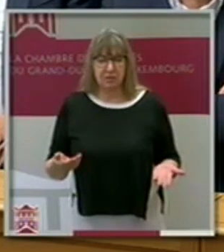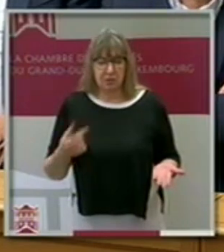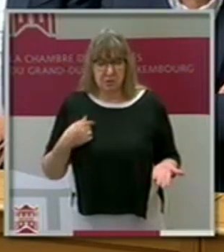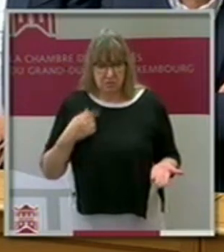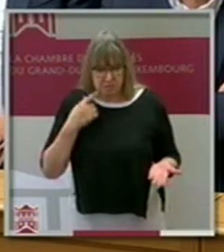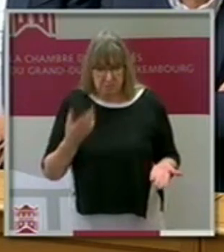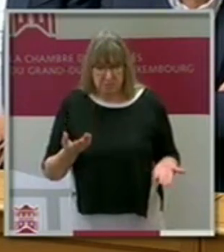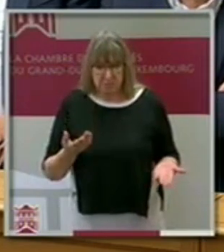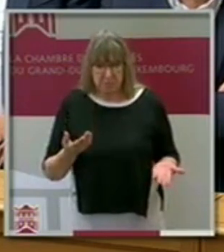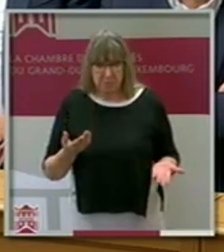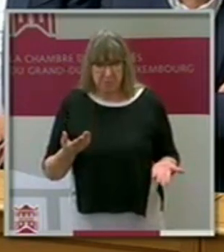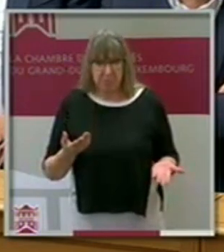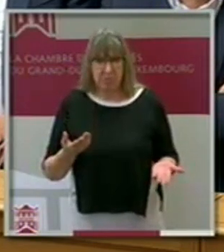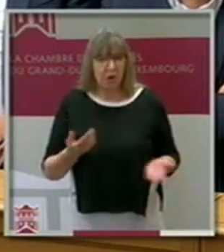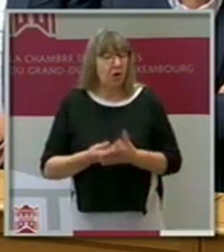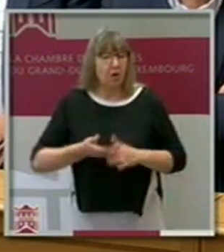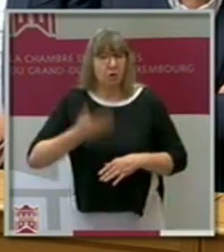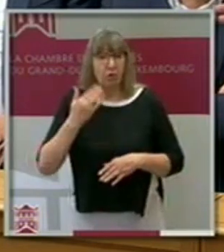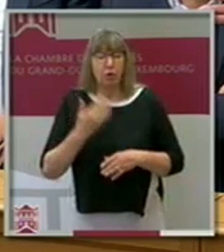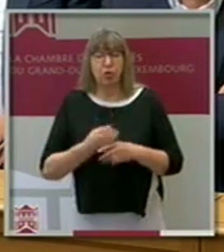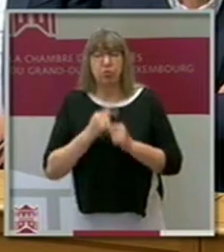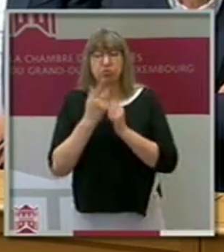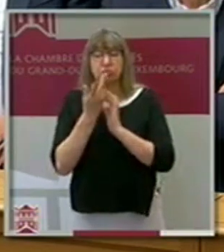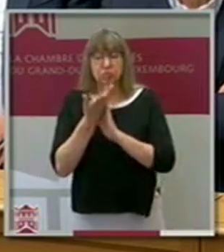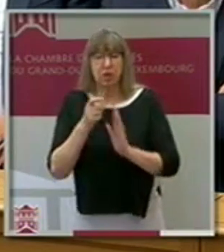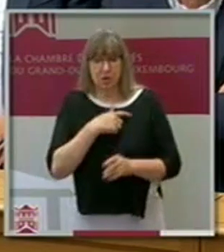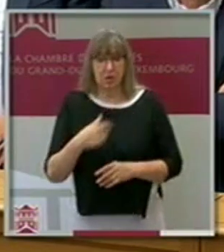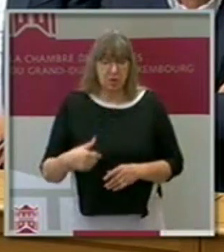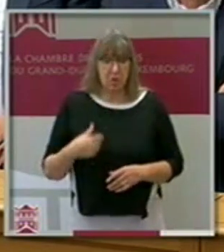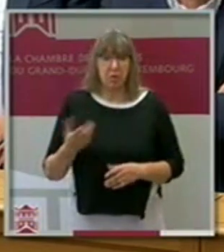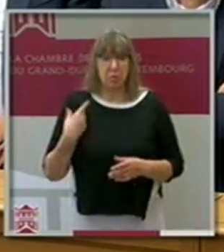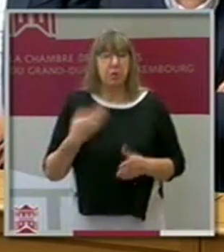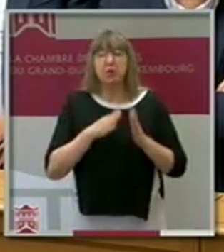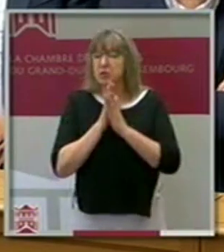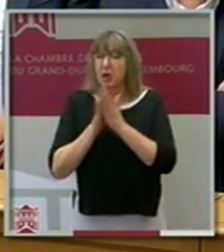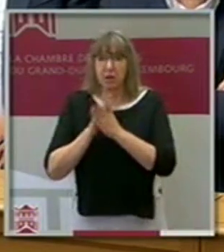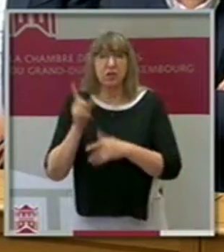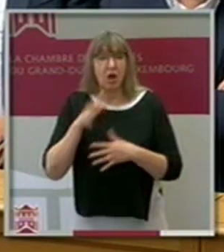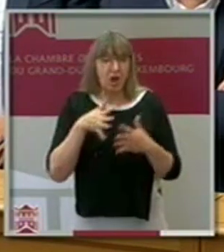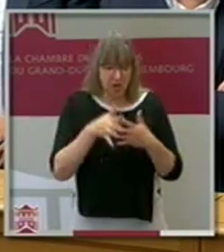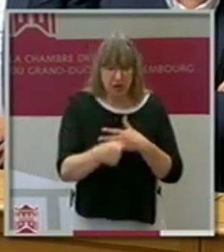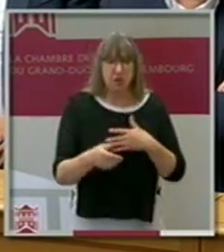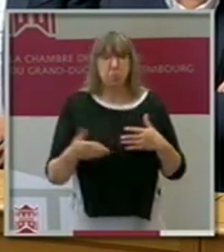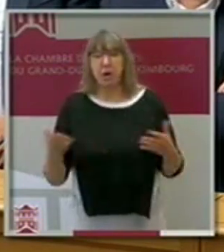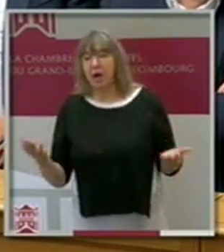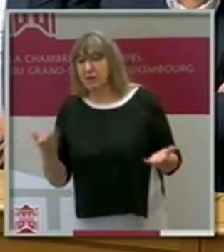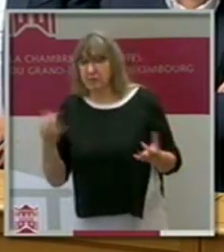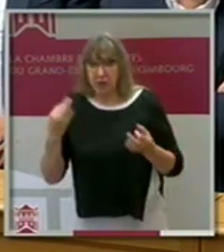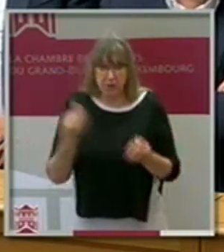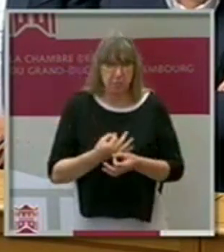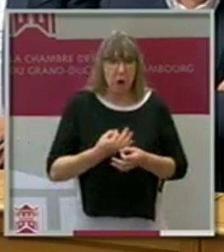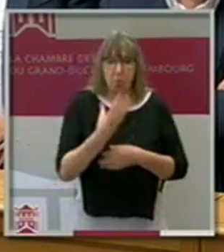Parlament immer zur Verfügung, wir präsentieren alles und wir gehen erst alles, was er gern hat. Und dann hat eine